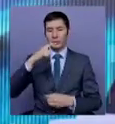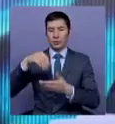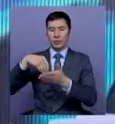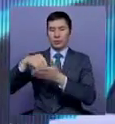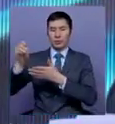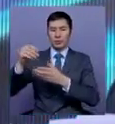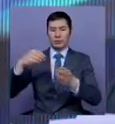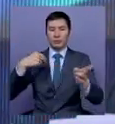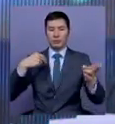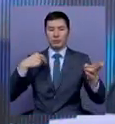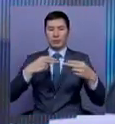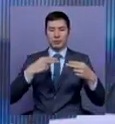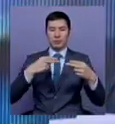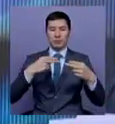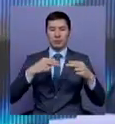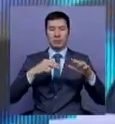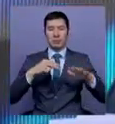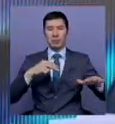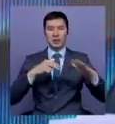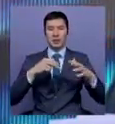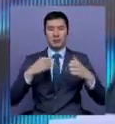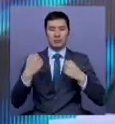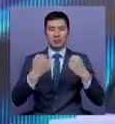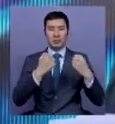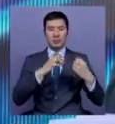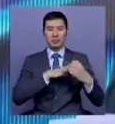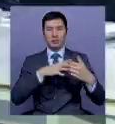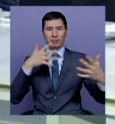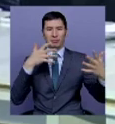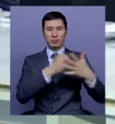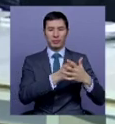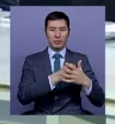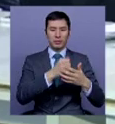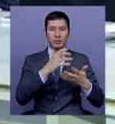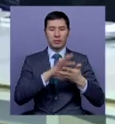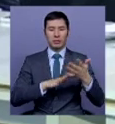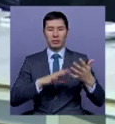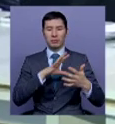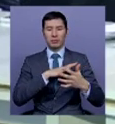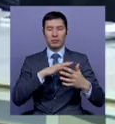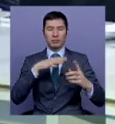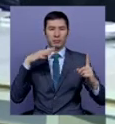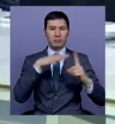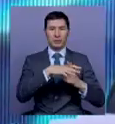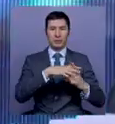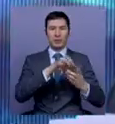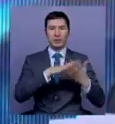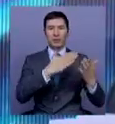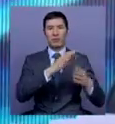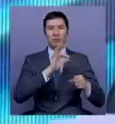алып, онымен жергілікті кәсіпкердің көлігін соғып, қиратқан, кейін қарақшылық шабуыл жасады. Ақырында көлікті өртеп,